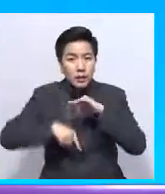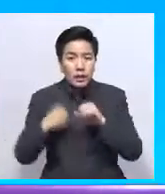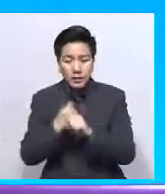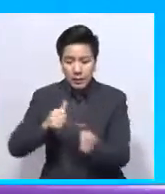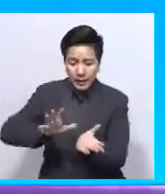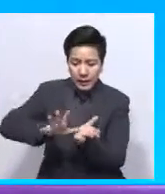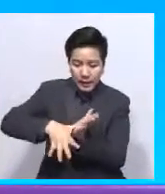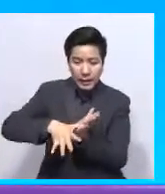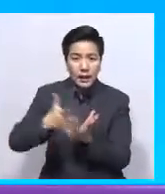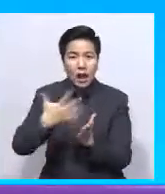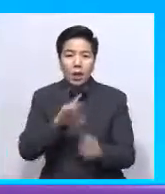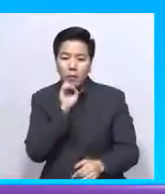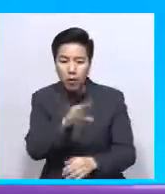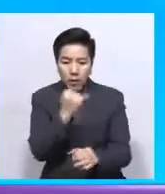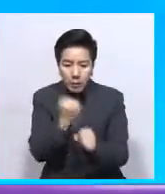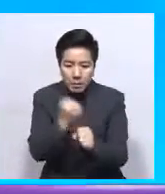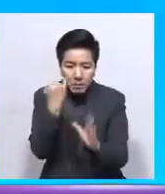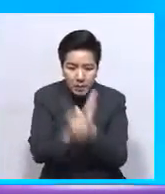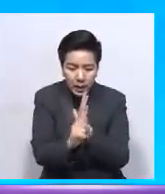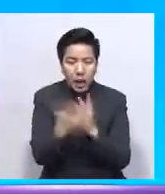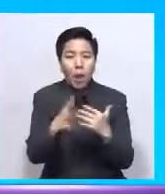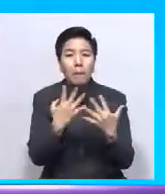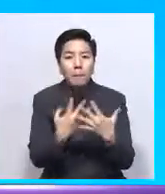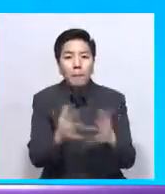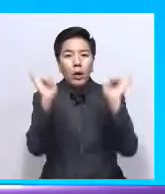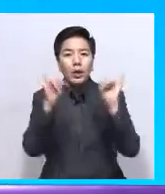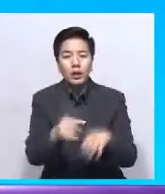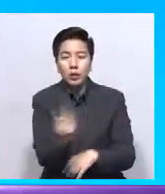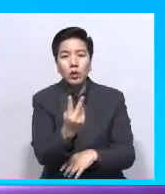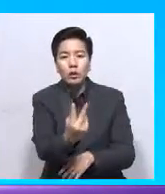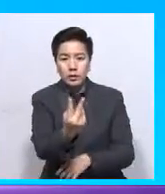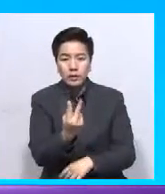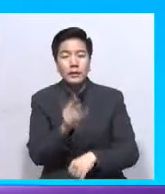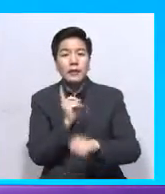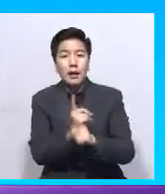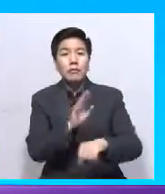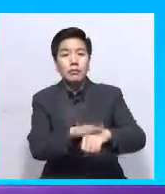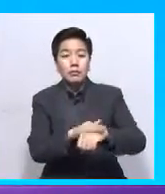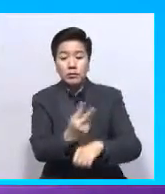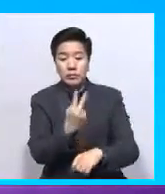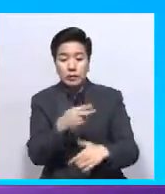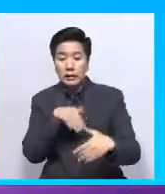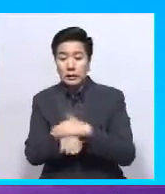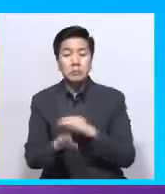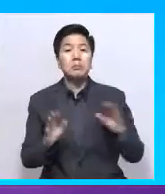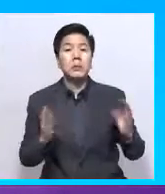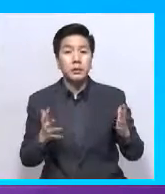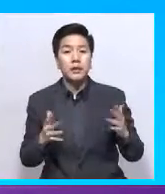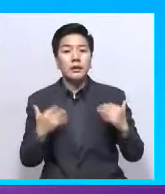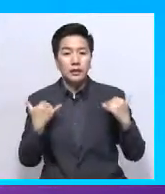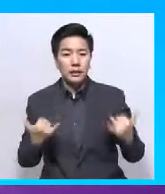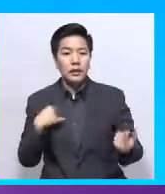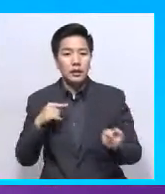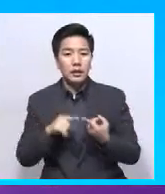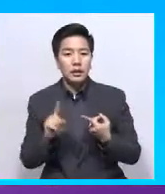มพ์ลายนิ้วมือแล้วก็แจ้งข้อกล่าวหาแล้วก็ปล่อยตัวนะครับกลับไปเนื่องจากผู้ต้องหามาตามหมายเรียกแล้วก็ไม่มีท่าทีที่จะหลบหนีท